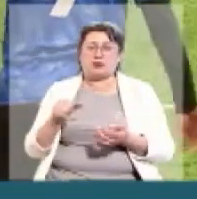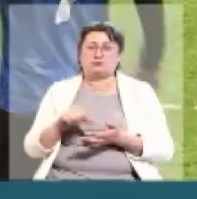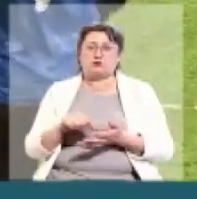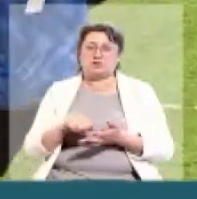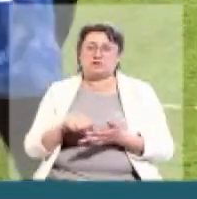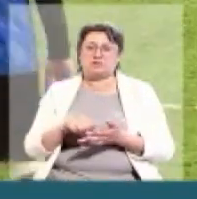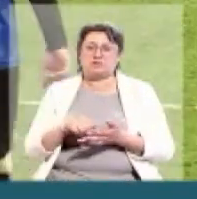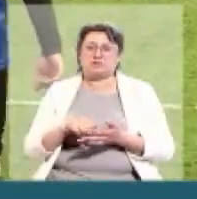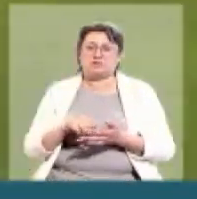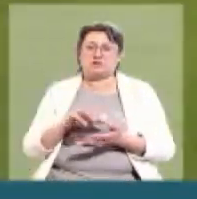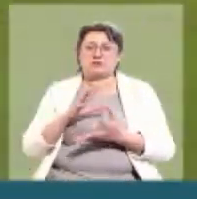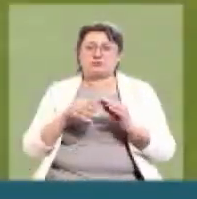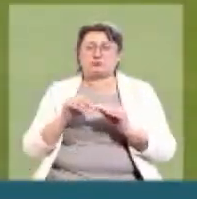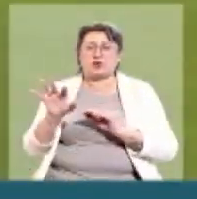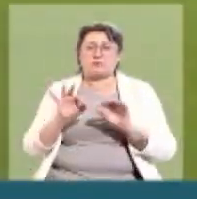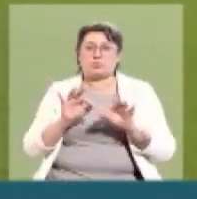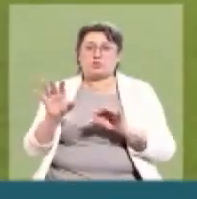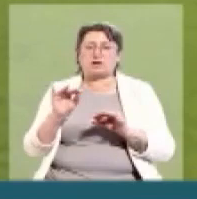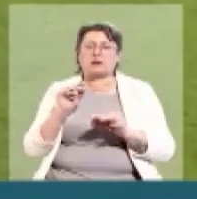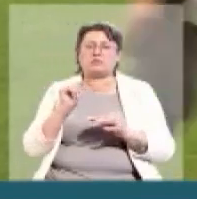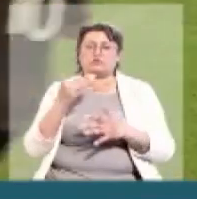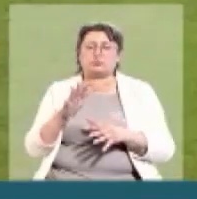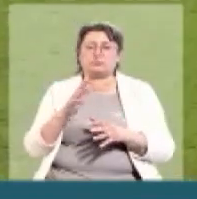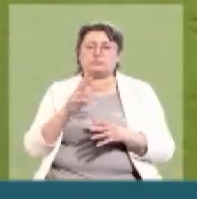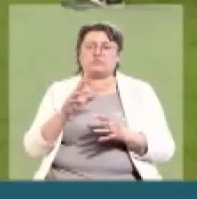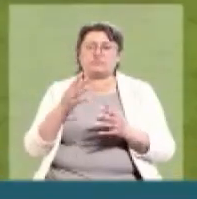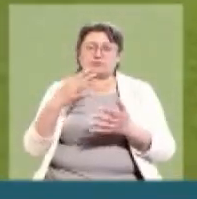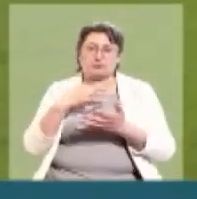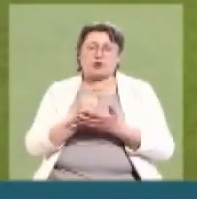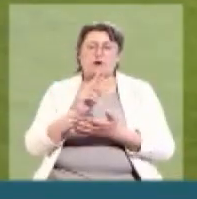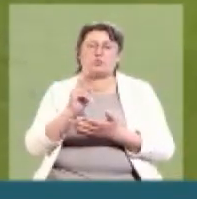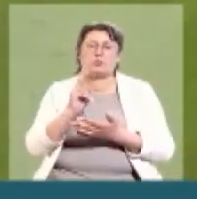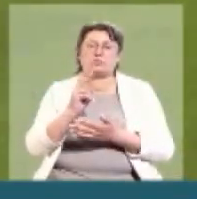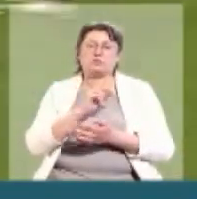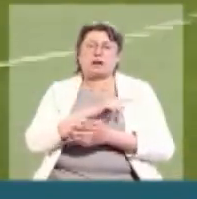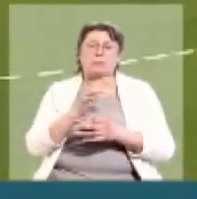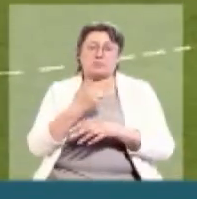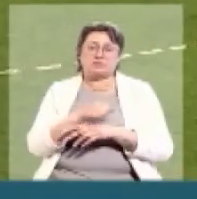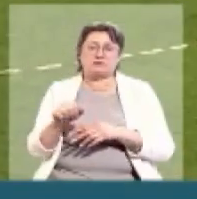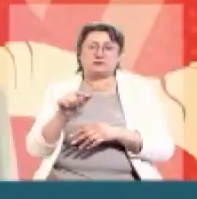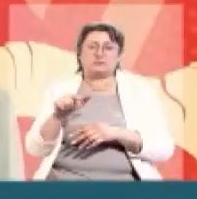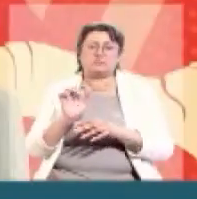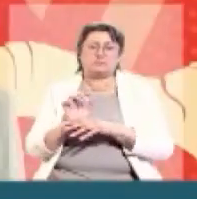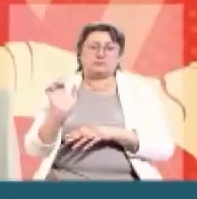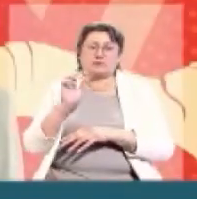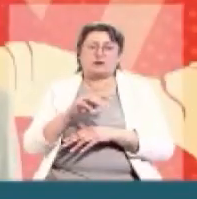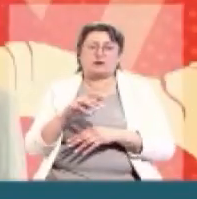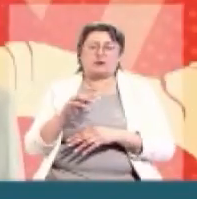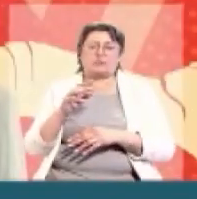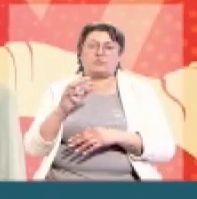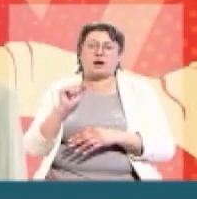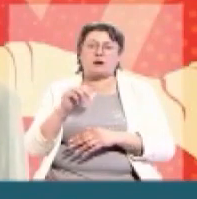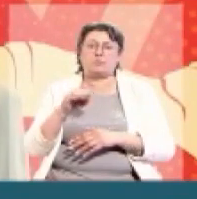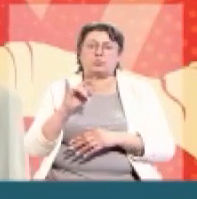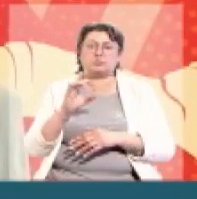қатысып, өзара кім мықтыны анықтады. Жеңімпаз деп танылған Амур облысында өтетін финалдық бәсекеге жолдама алады. Мини-футбол является